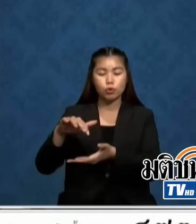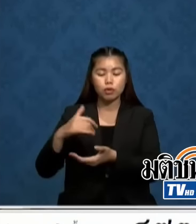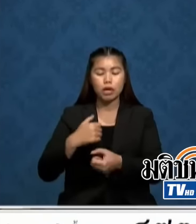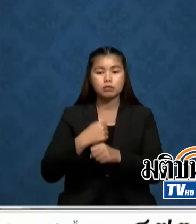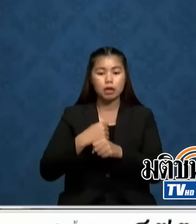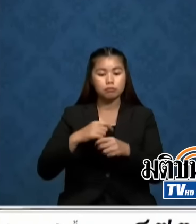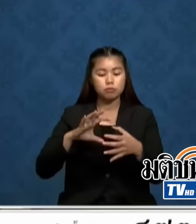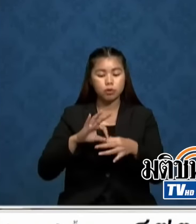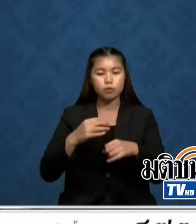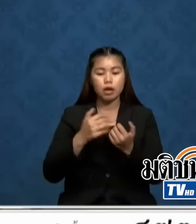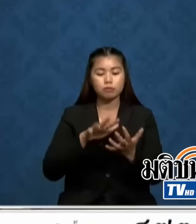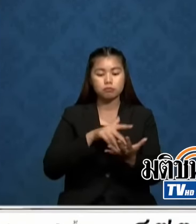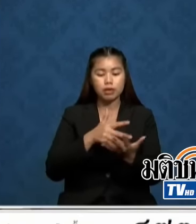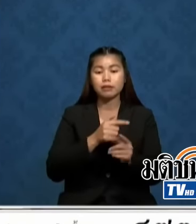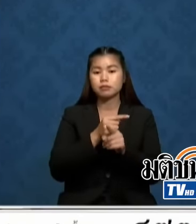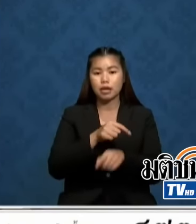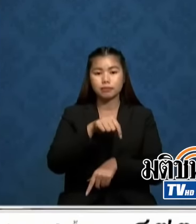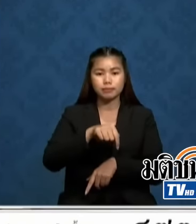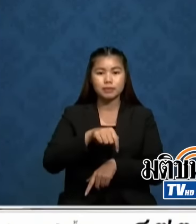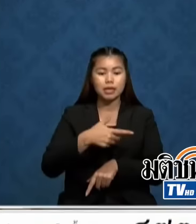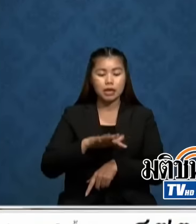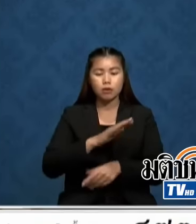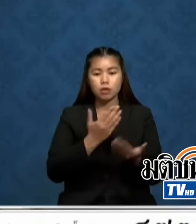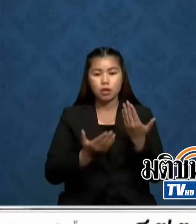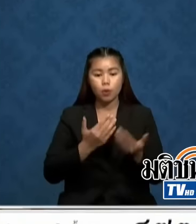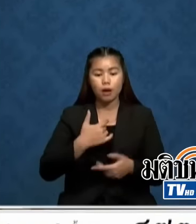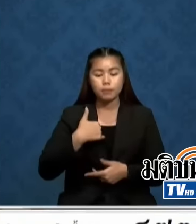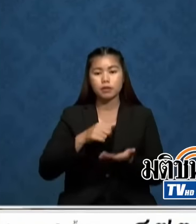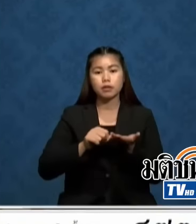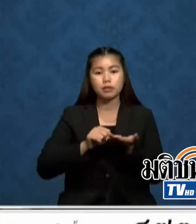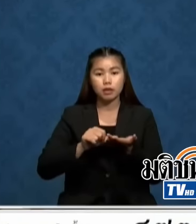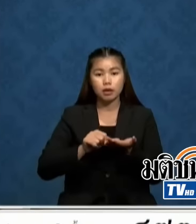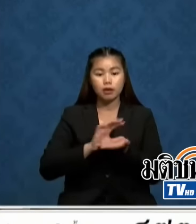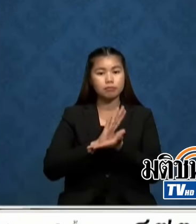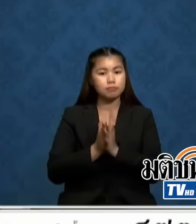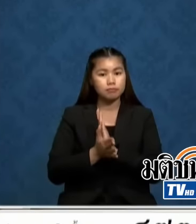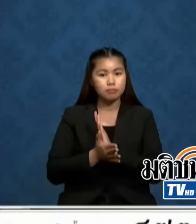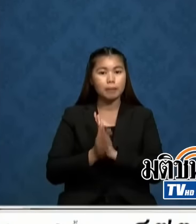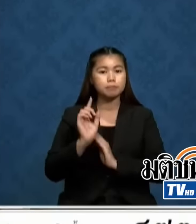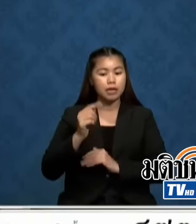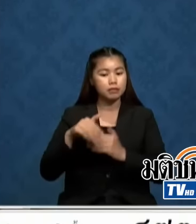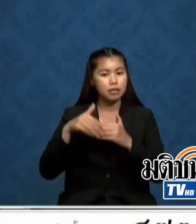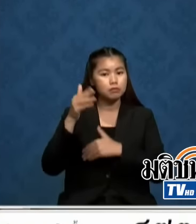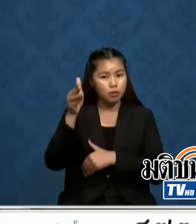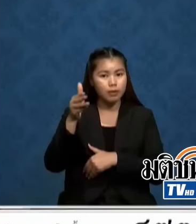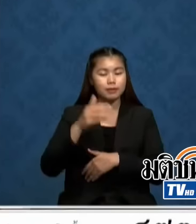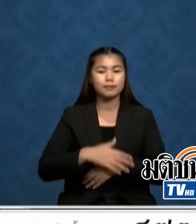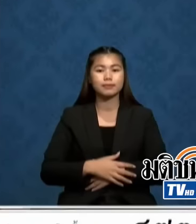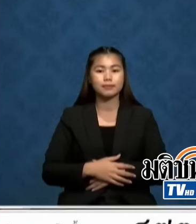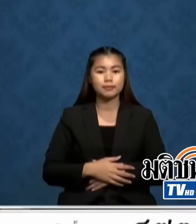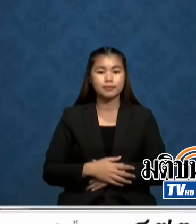จำหน่ายพลังงานตามแผนดังกล่าวรวมถึงกรณีที่มีการแก้ไขหรือปรับปรุงแผนในภายหลัง